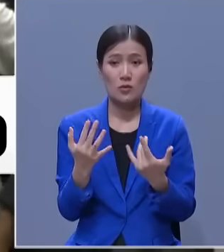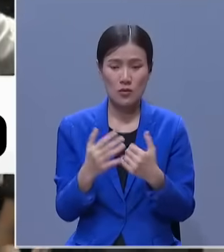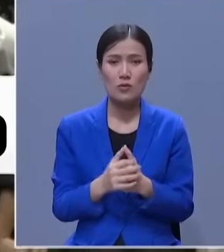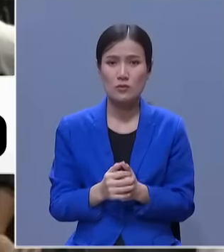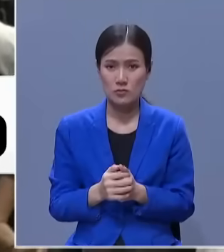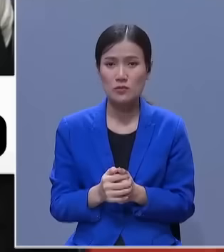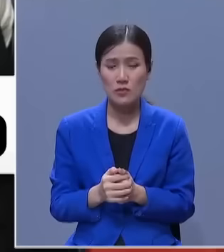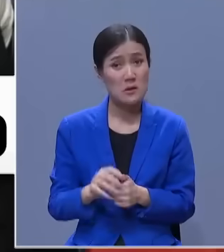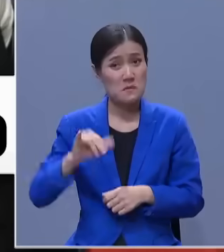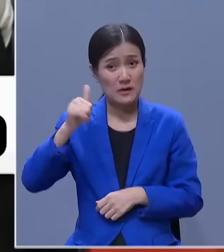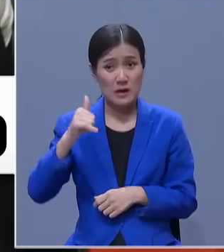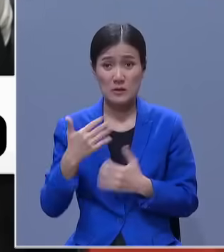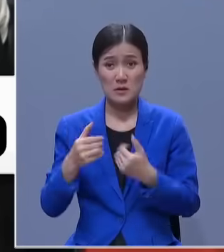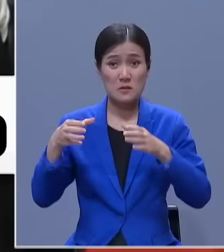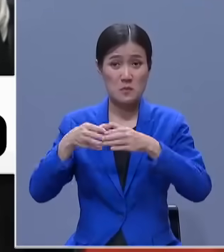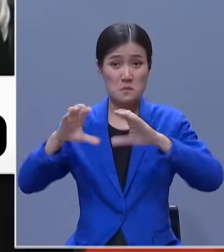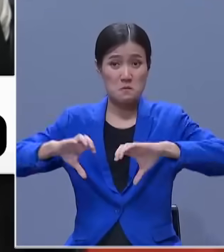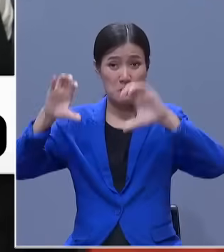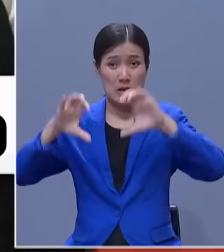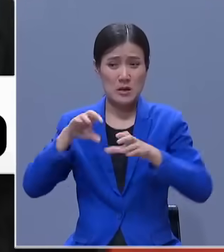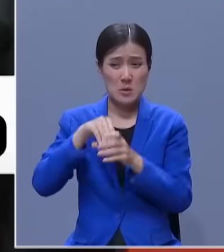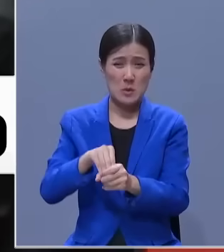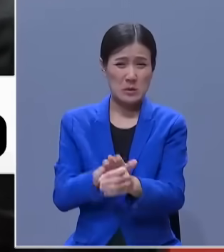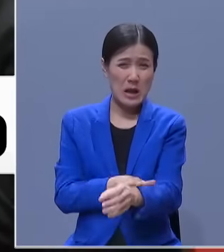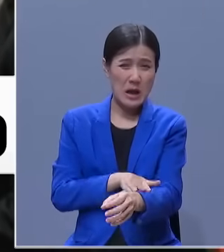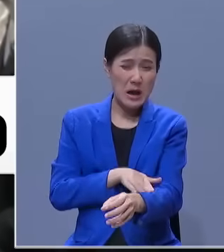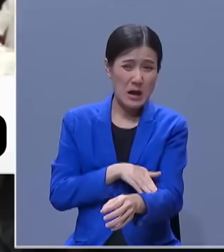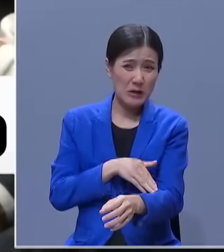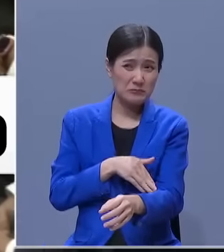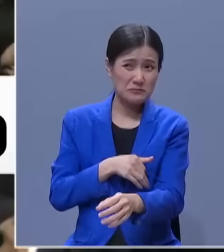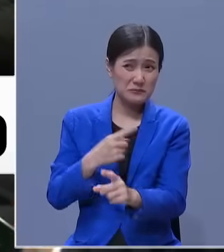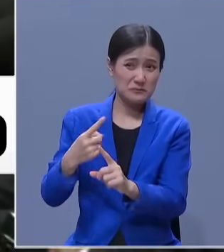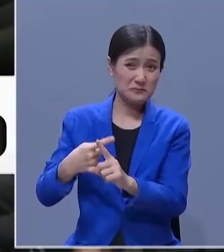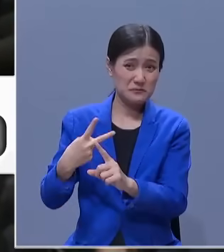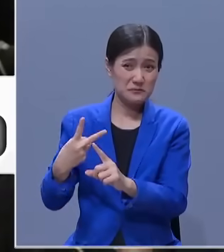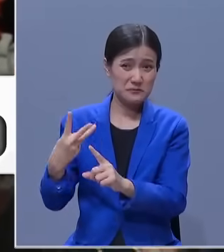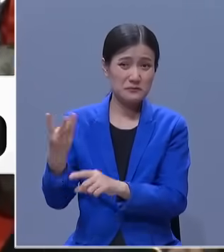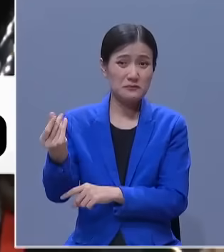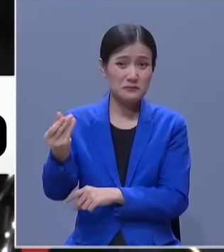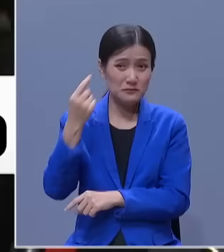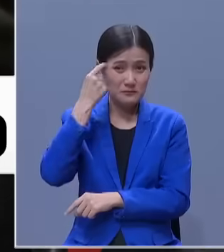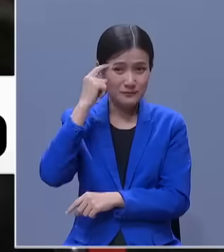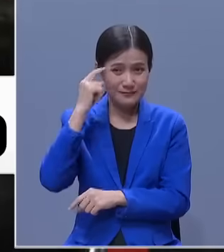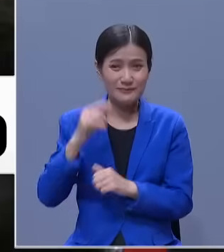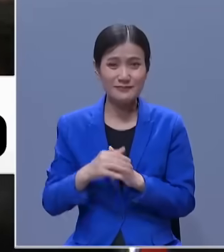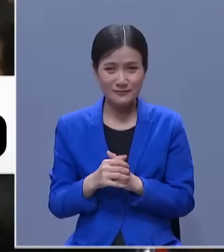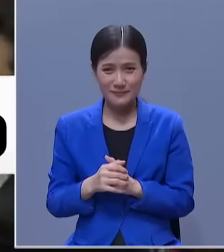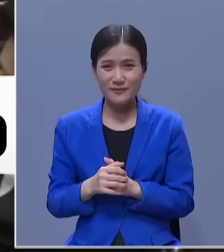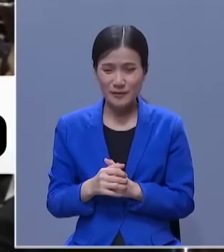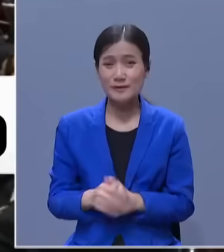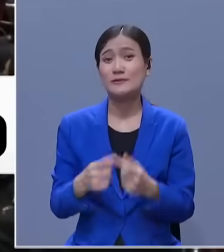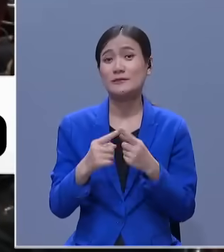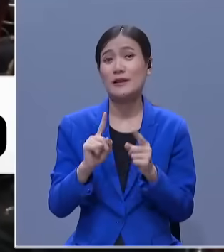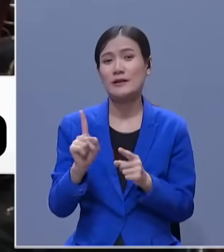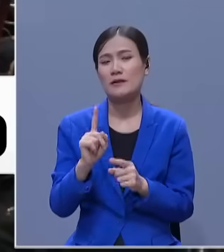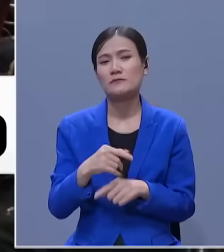ไม่แน่เลยนะว่ารัฐบาลชุดนี้จะอยู่ได้กี่เดือ นคือใช้คำนี้ไม่ต้องถึงปีจะผ่านพ้นช่วงนั้นหรือเปล่าแต่ฟังดังเนี้ยเท่ากับคุณจตุ